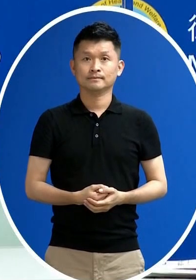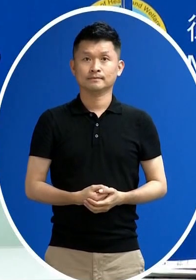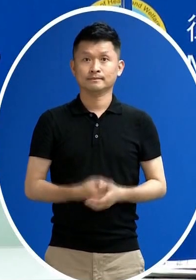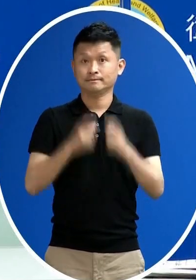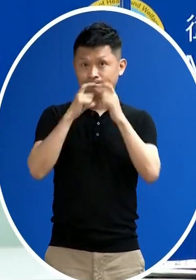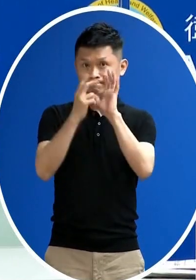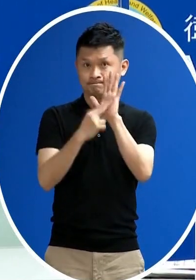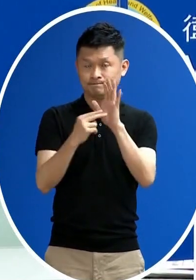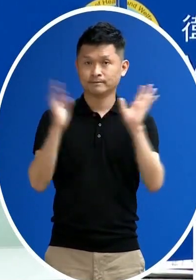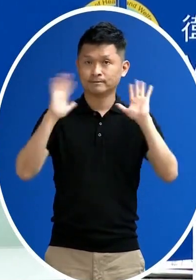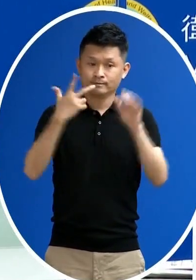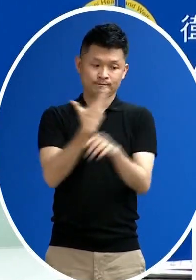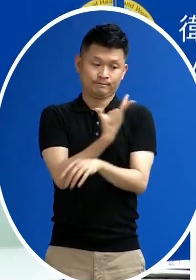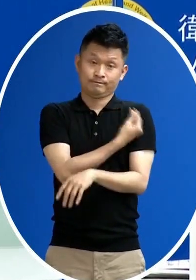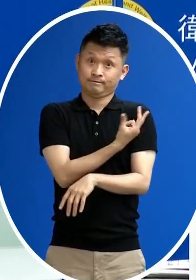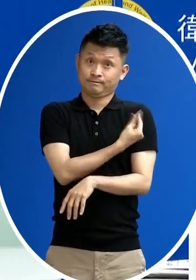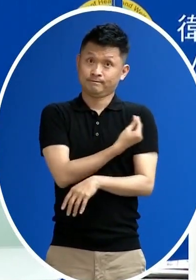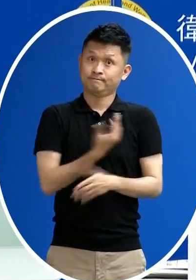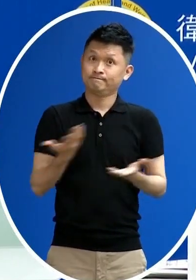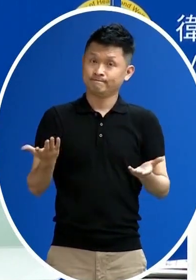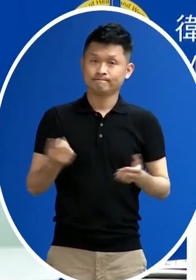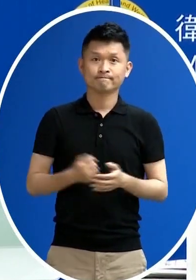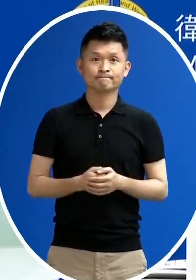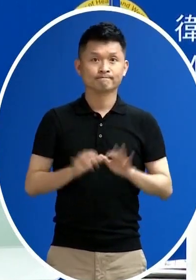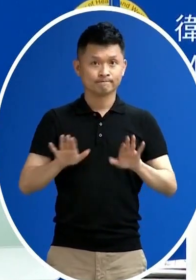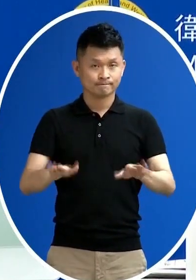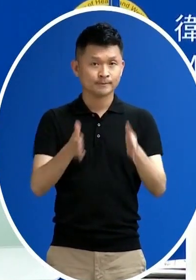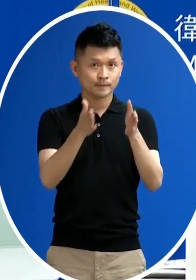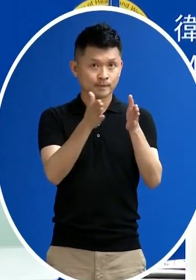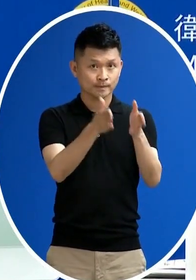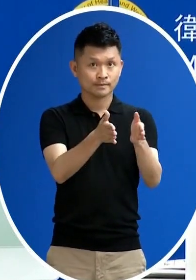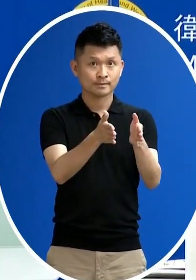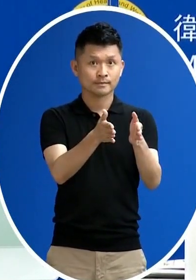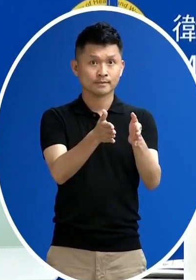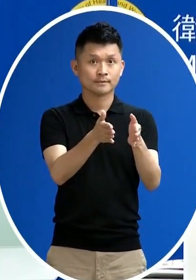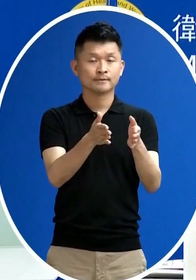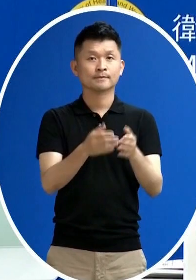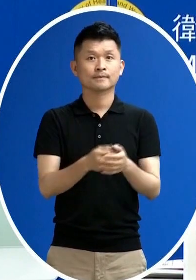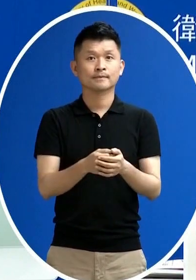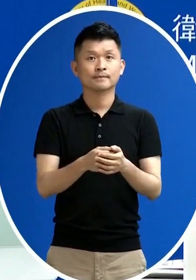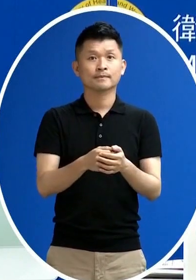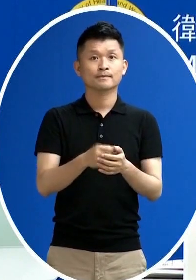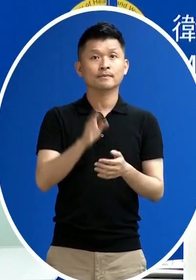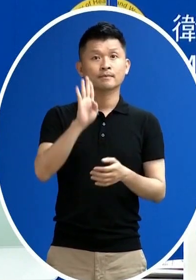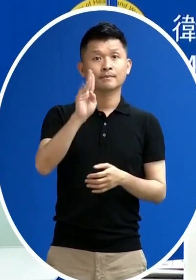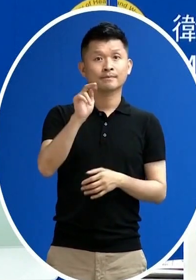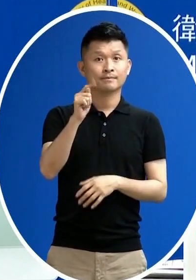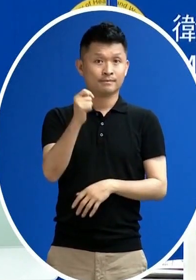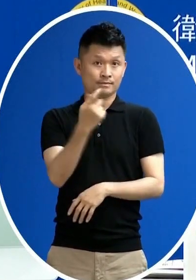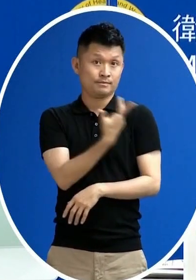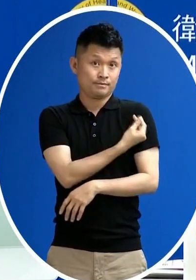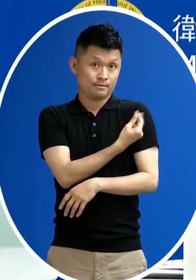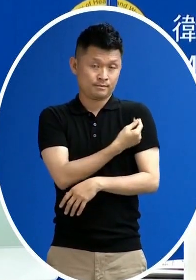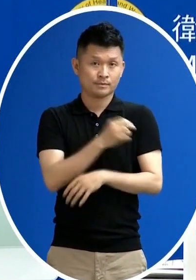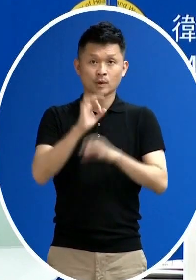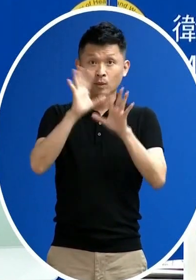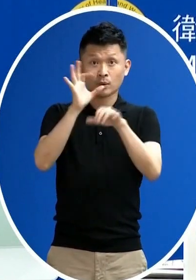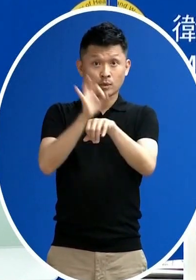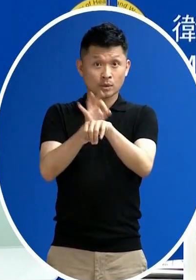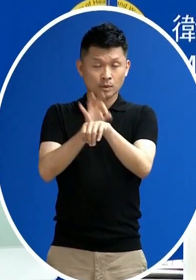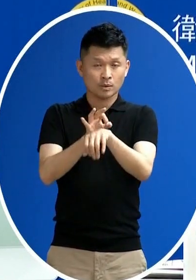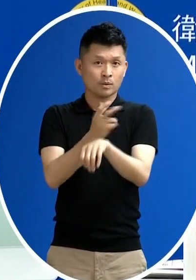有关儿童疫苗的部分，那目前正在针对BNT 这边还有辉瑞这边